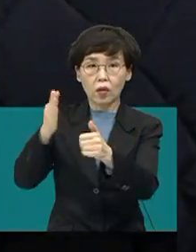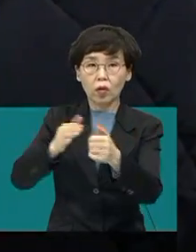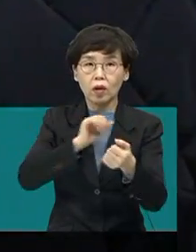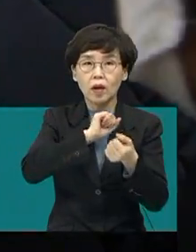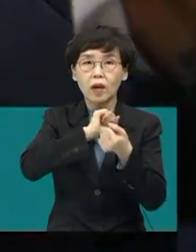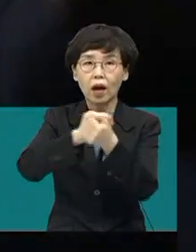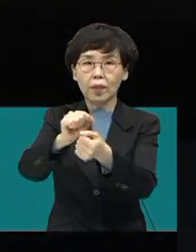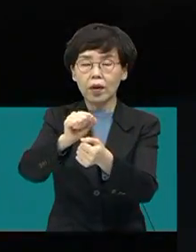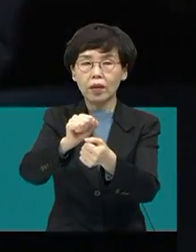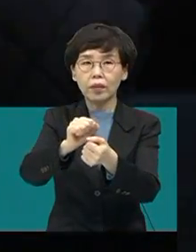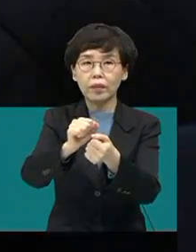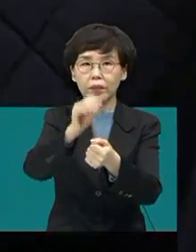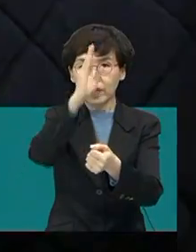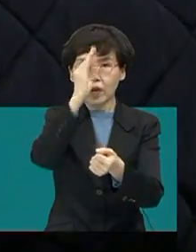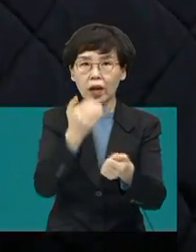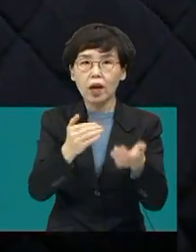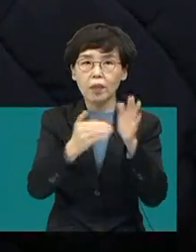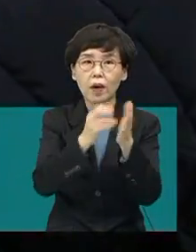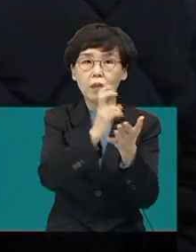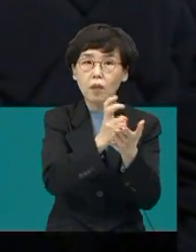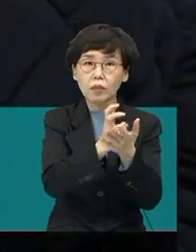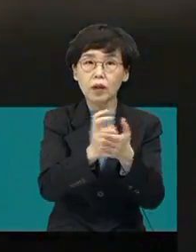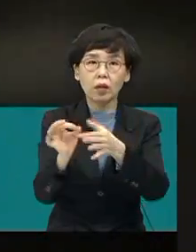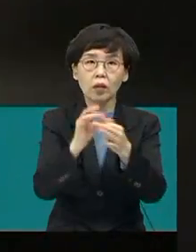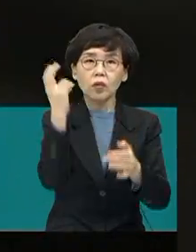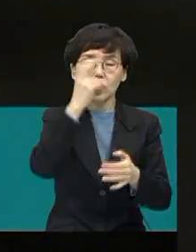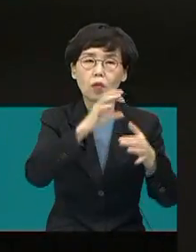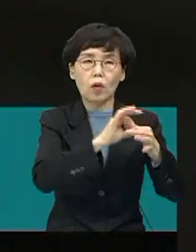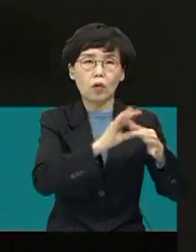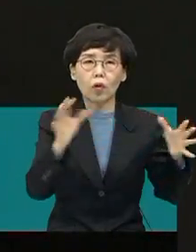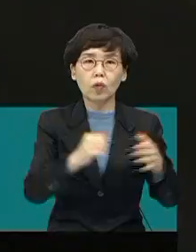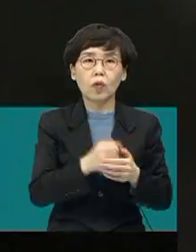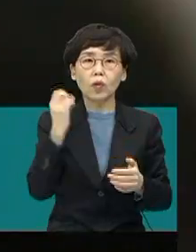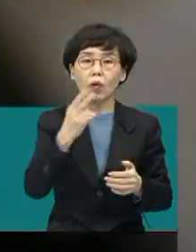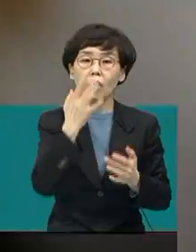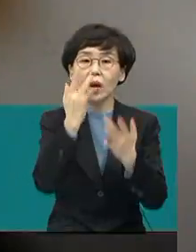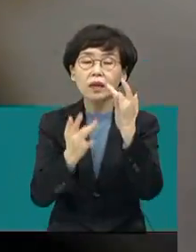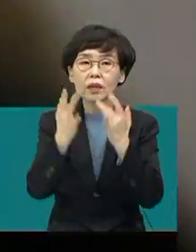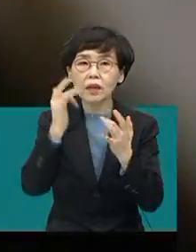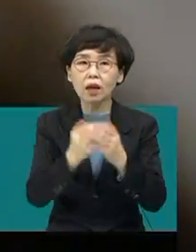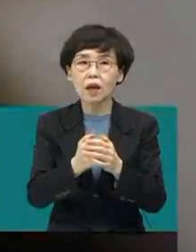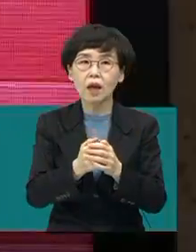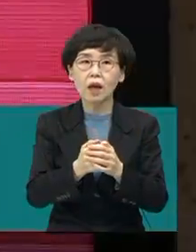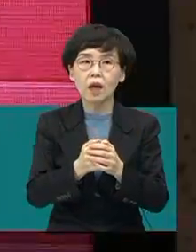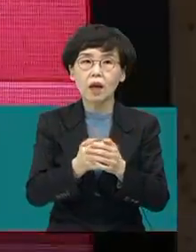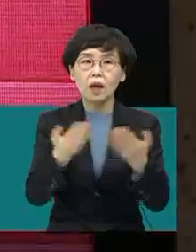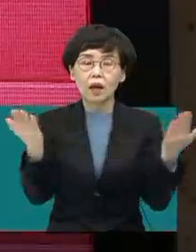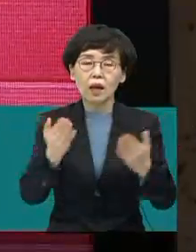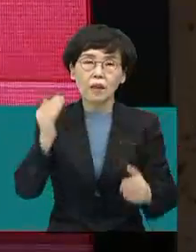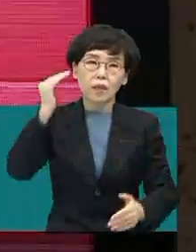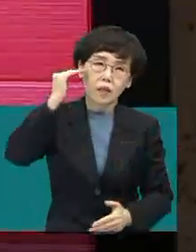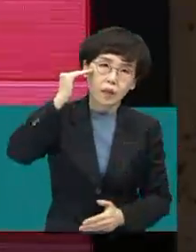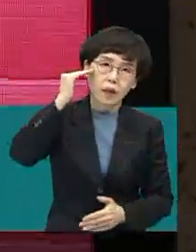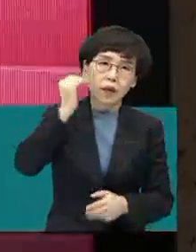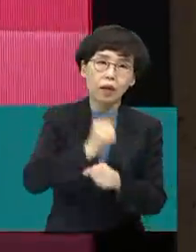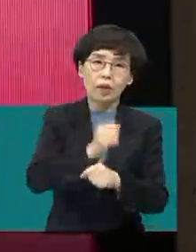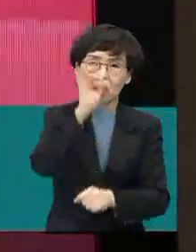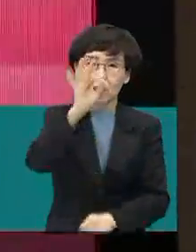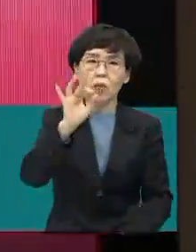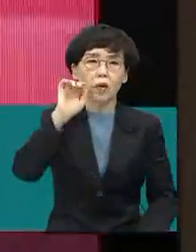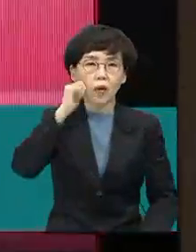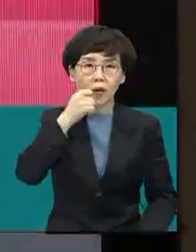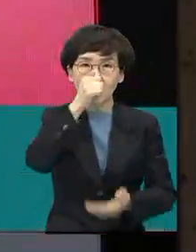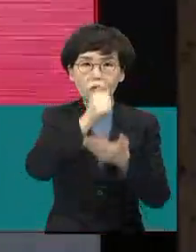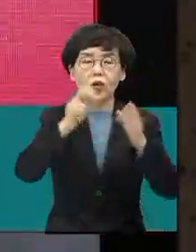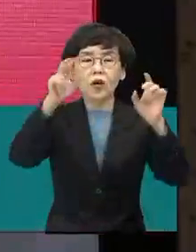역학조사에 해당하지 않고 명단 누락이 역학 주사와 관련된 직무집행을 방해했다 고 인정하게 부족하다 며 무죄